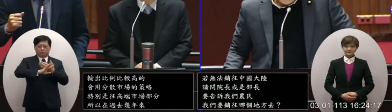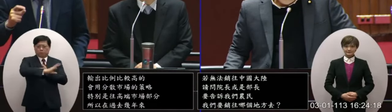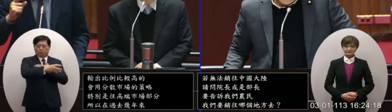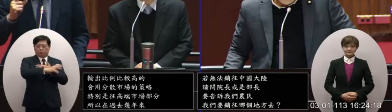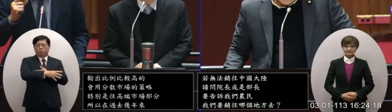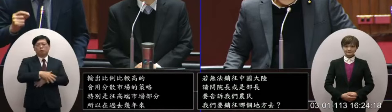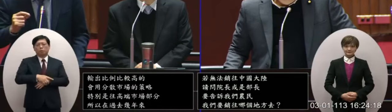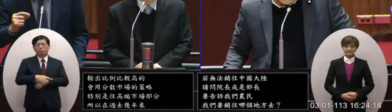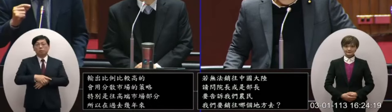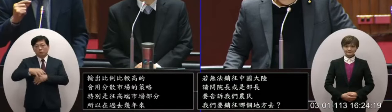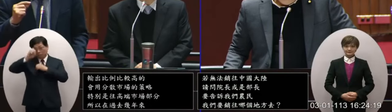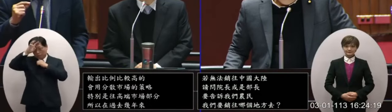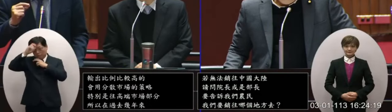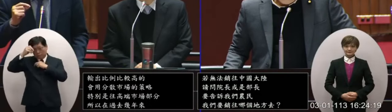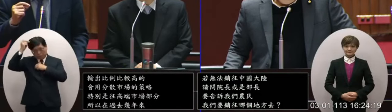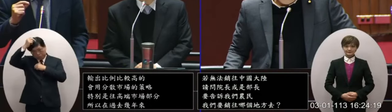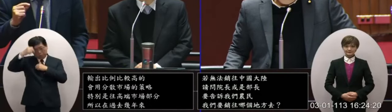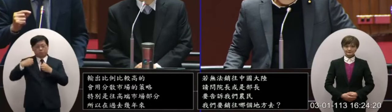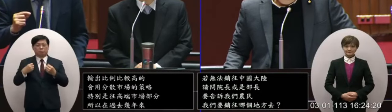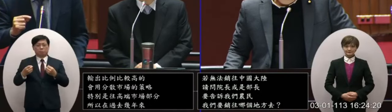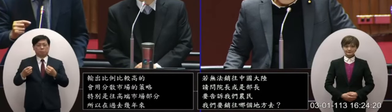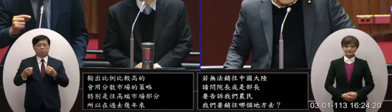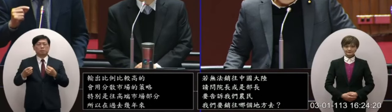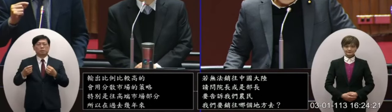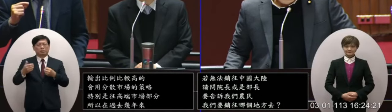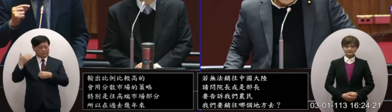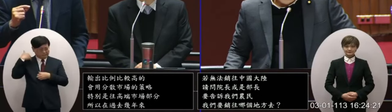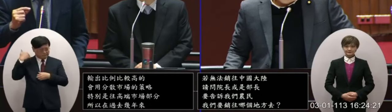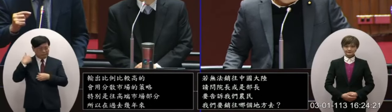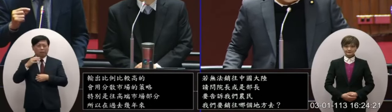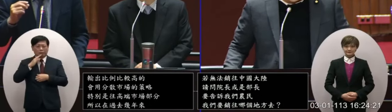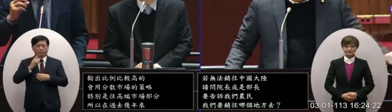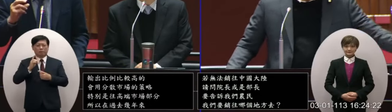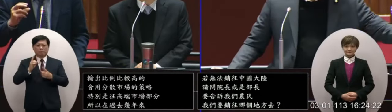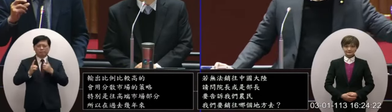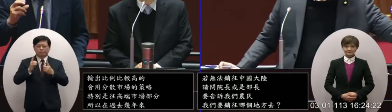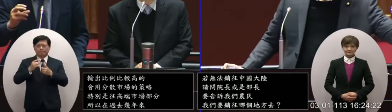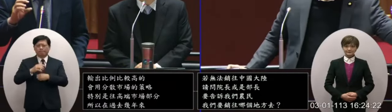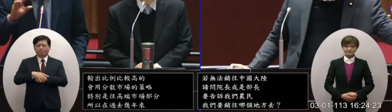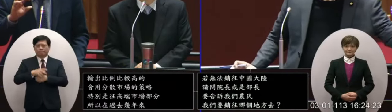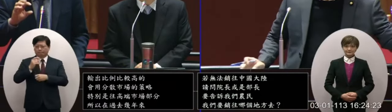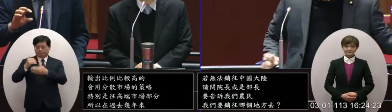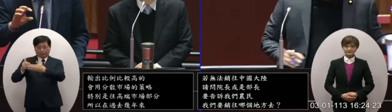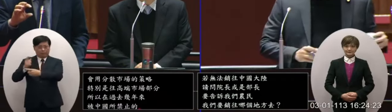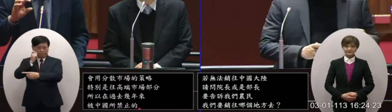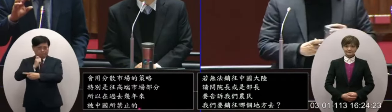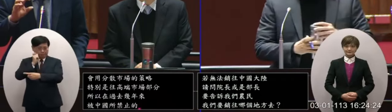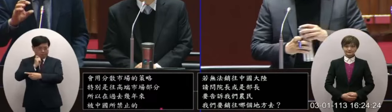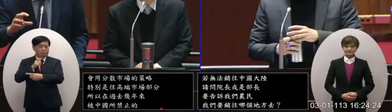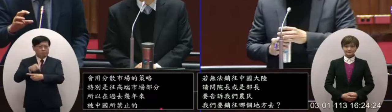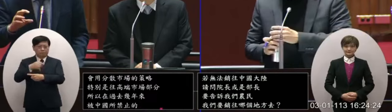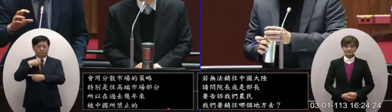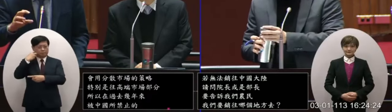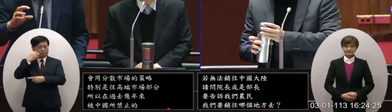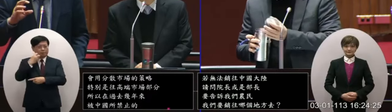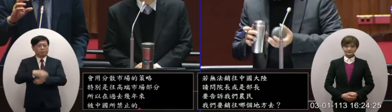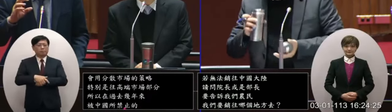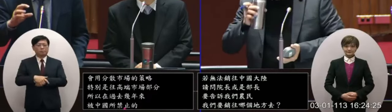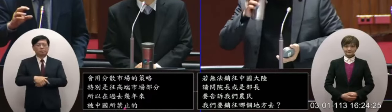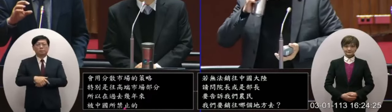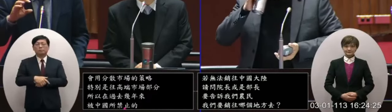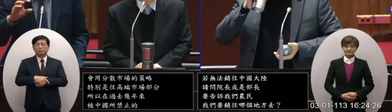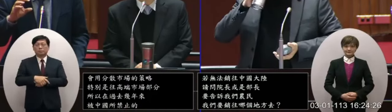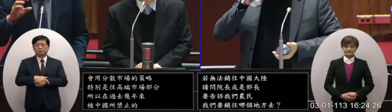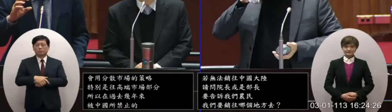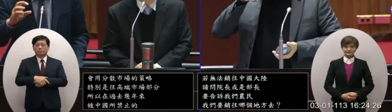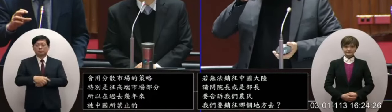国家。那凤梨释迦是一个当时是比较属于中国比较喜好的这样一个果品。那我